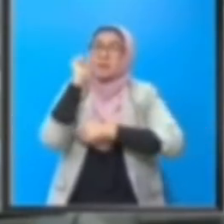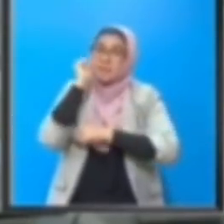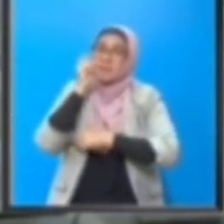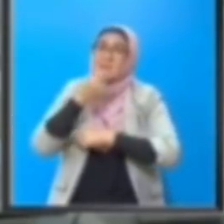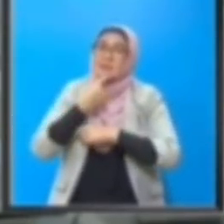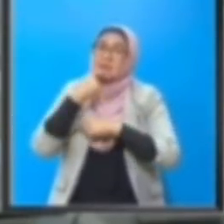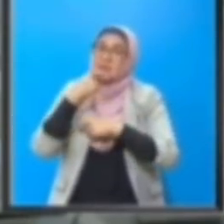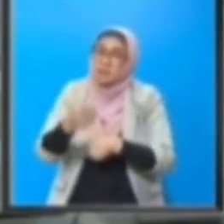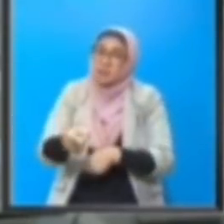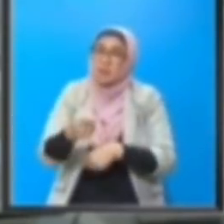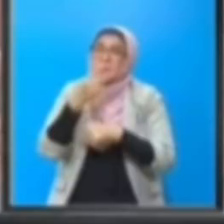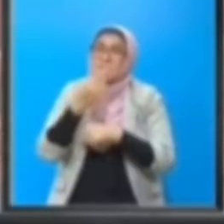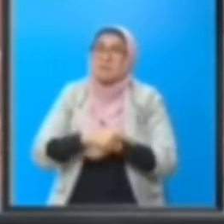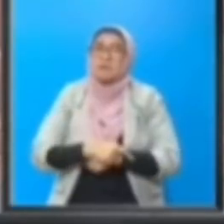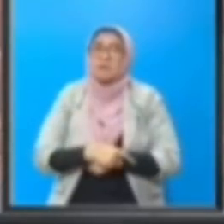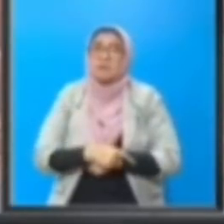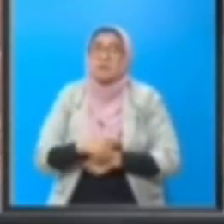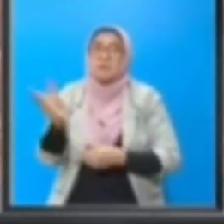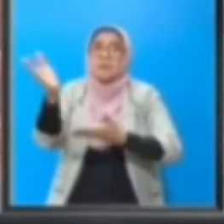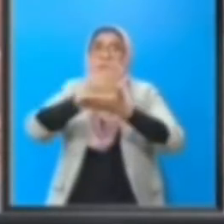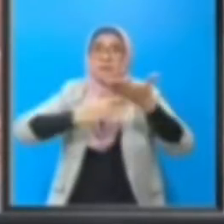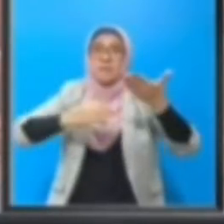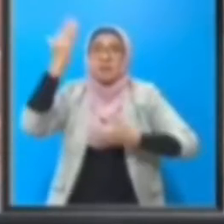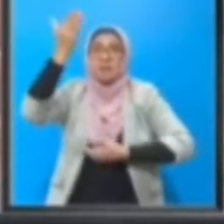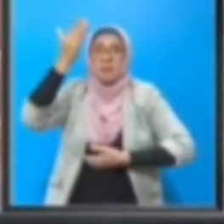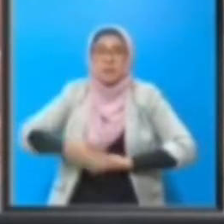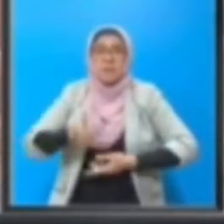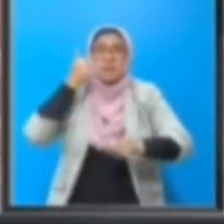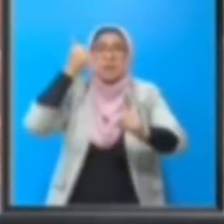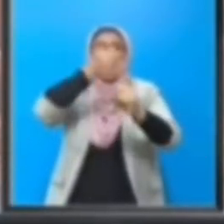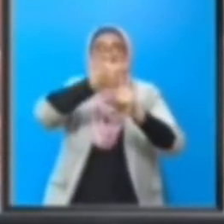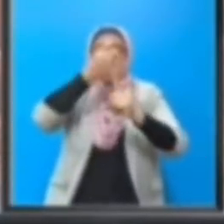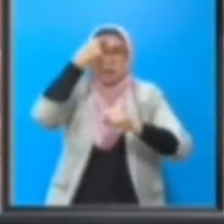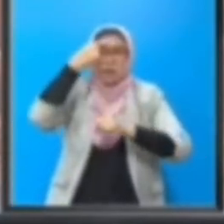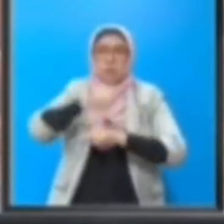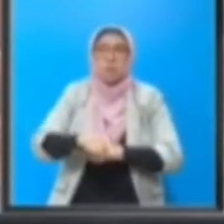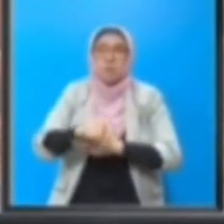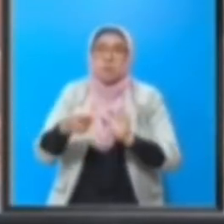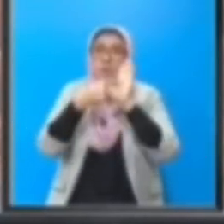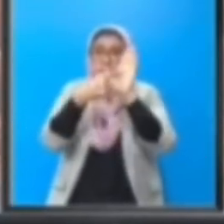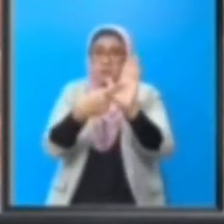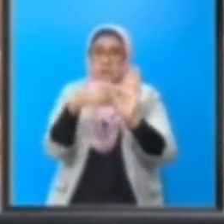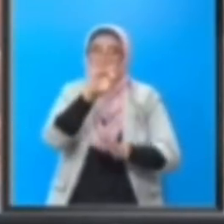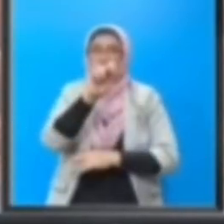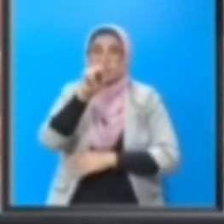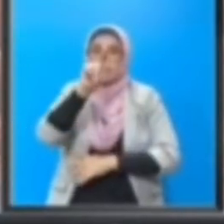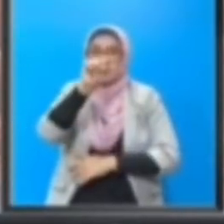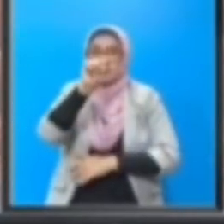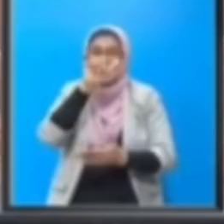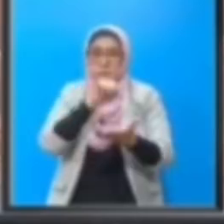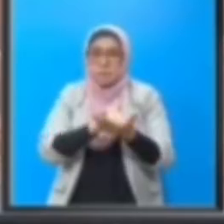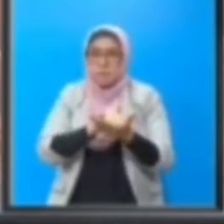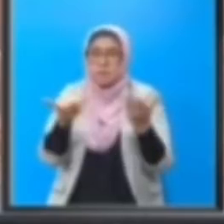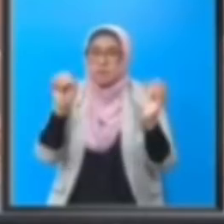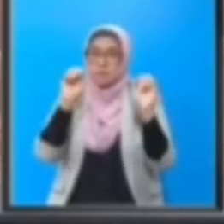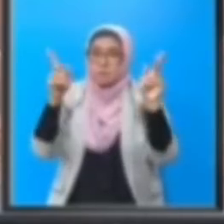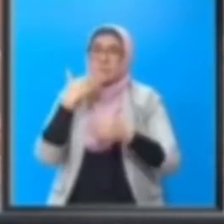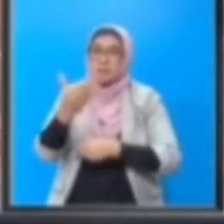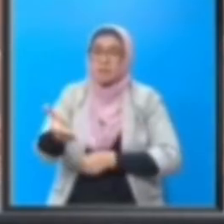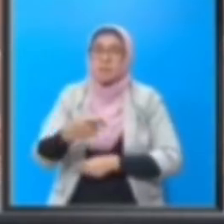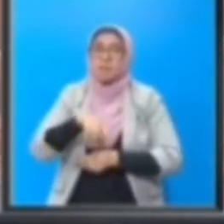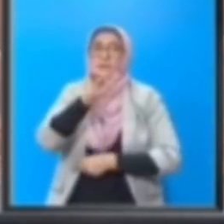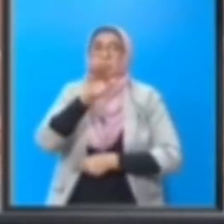saya telah jelaskan tadi. Pihak Speaker telah mengarahkan untuk memperdebatkan fakta tersebut. Terima kasih. Ahli Yang Berhormat,